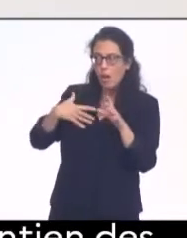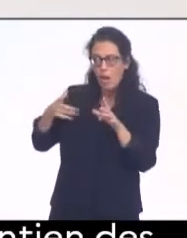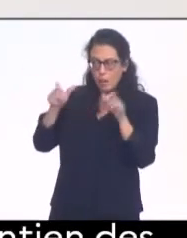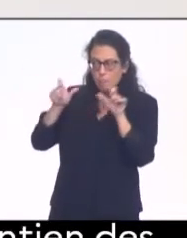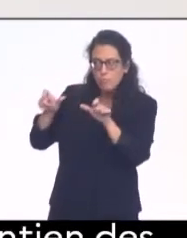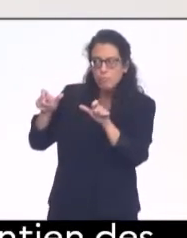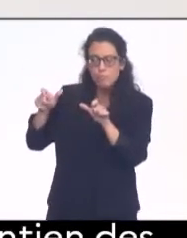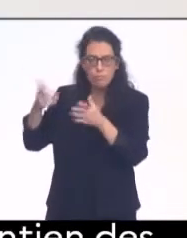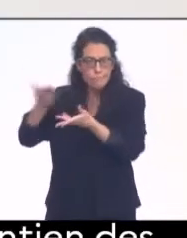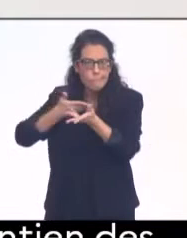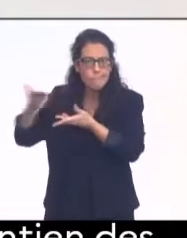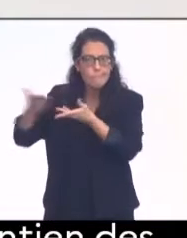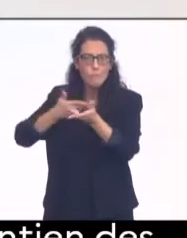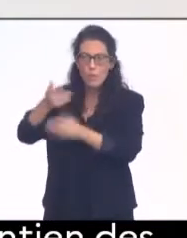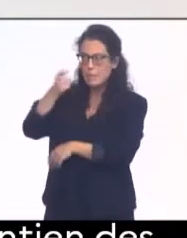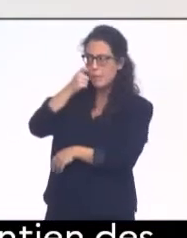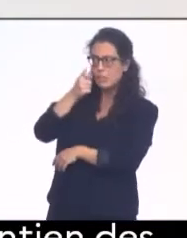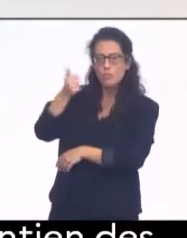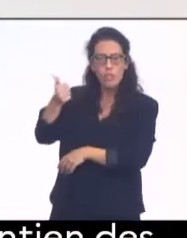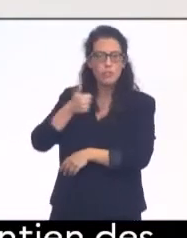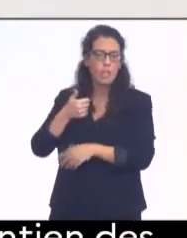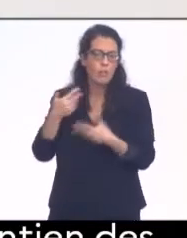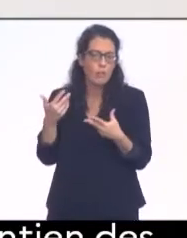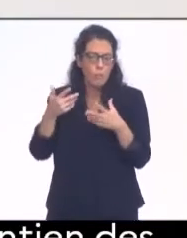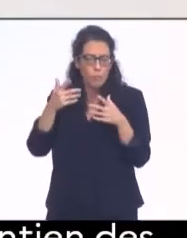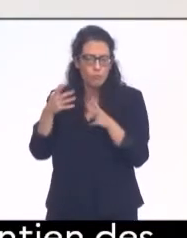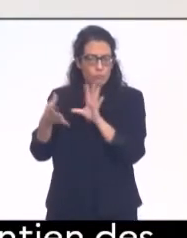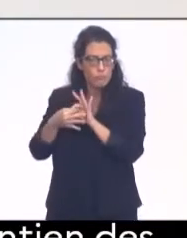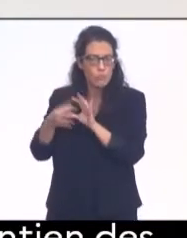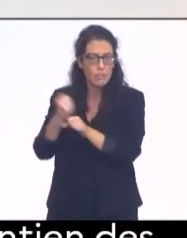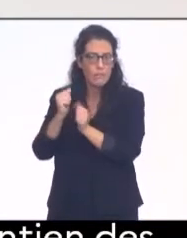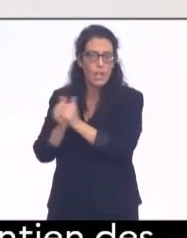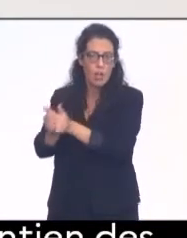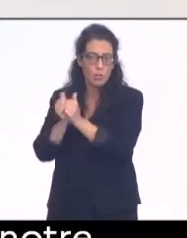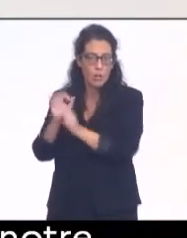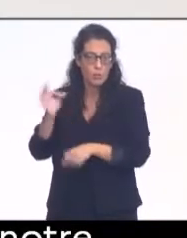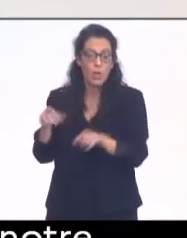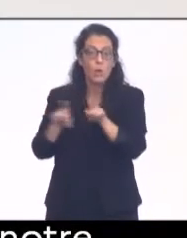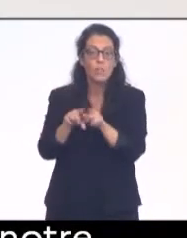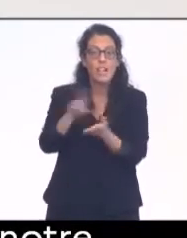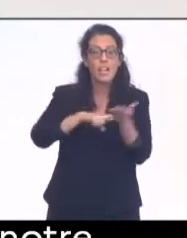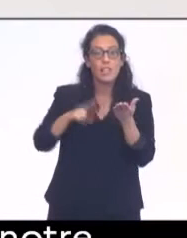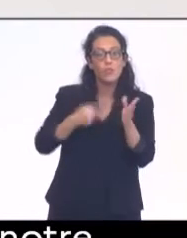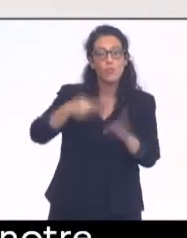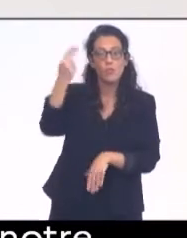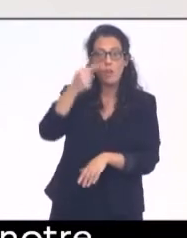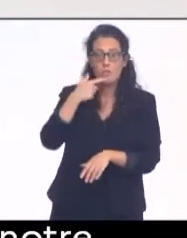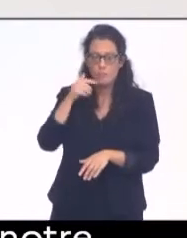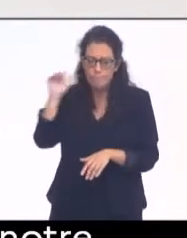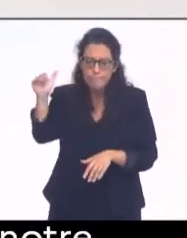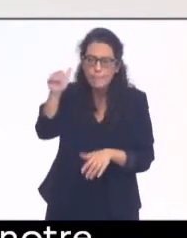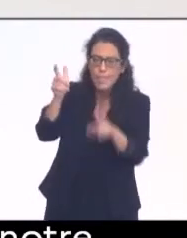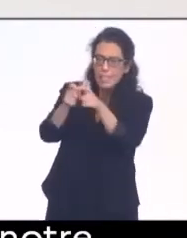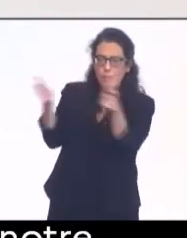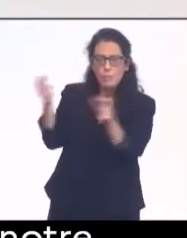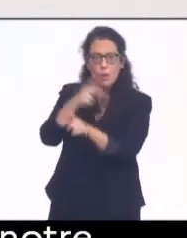veille et expertise. Nous avons travaillé avec les Hauts-de-France, ont interrogé tous les établissements médico-sociaux de Belgique,